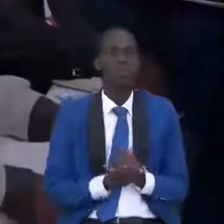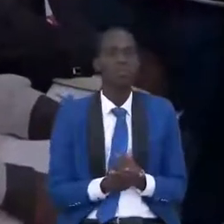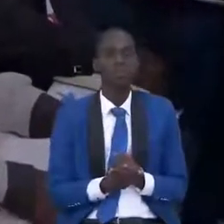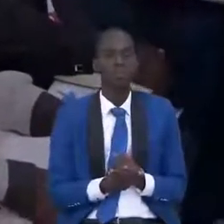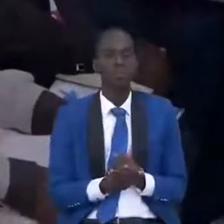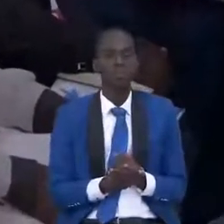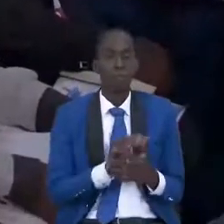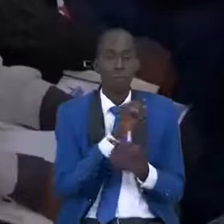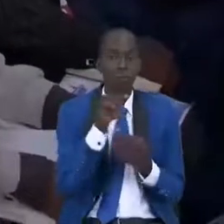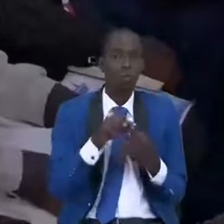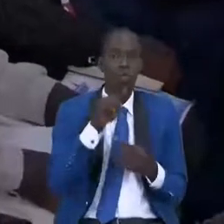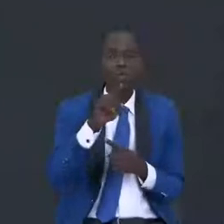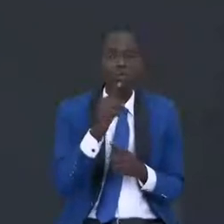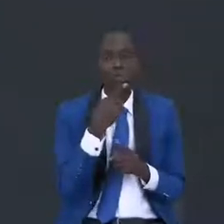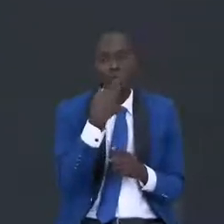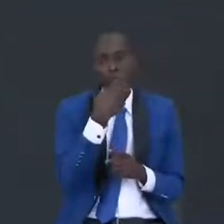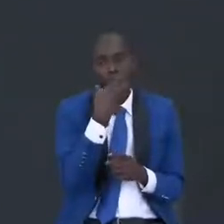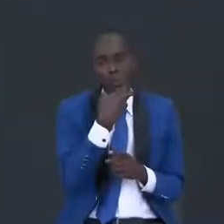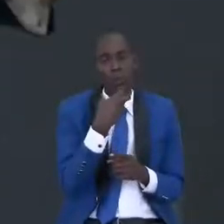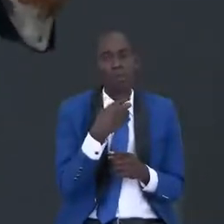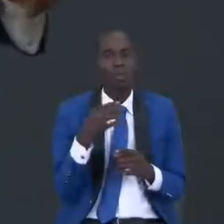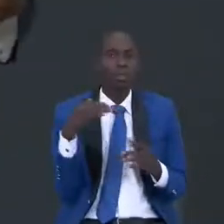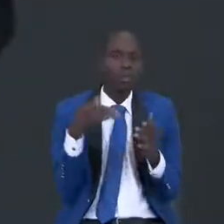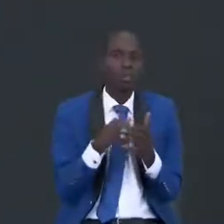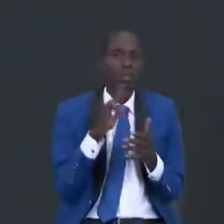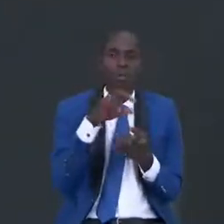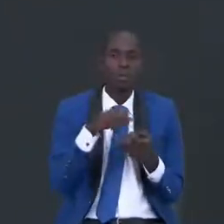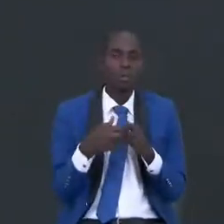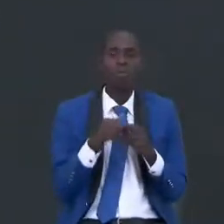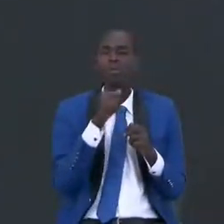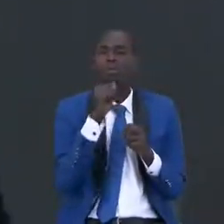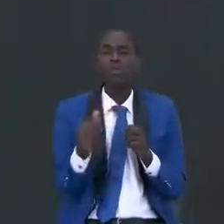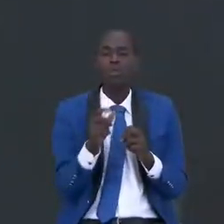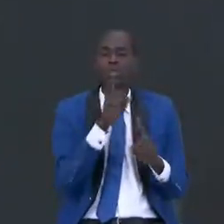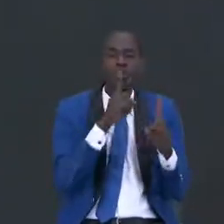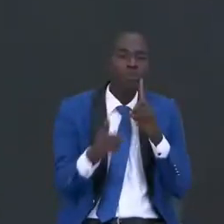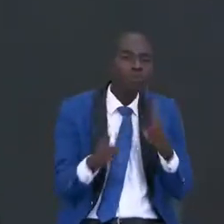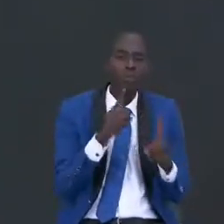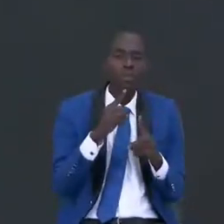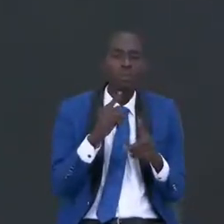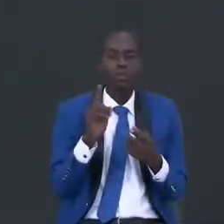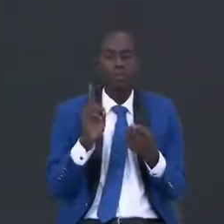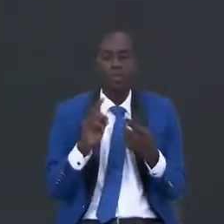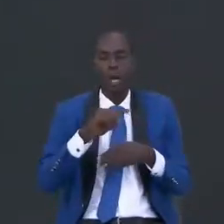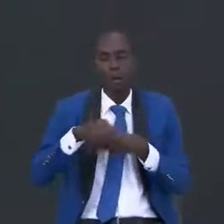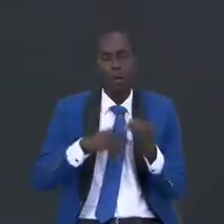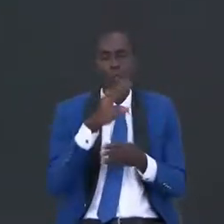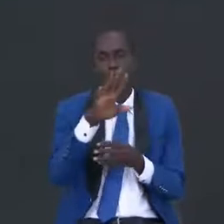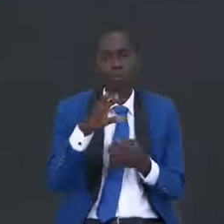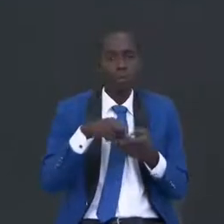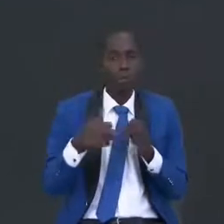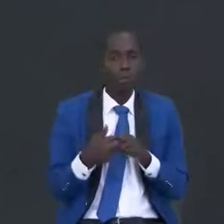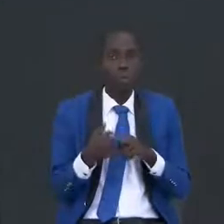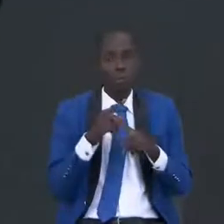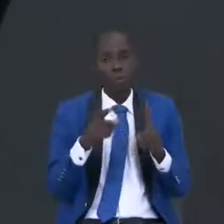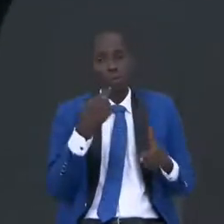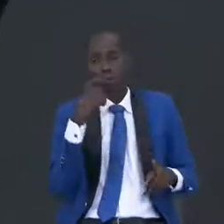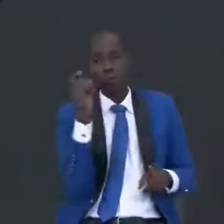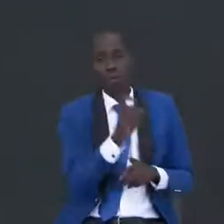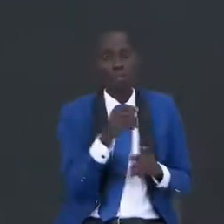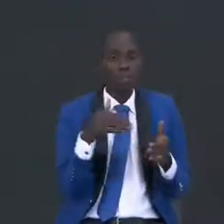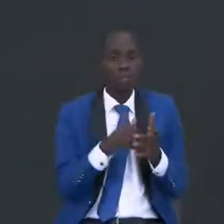Quand tu parles à la montagne et tu ne parles pas de la montagne et tu dis, transporte-toi